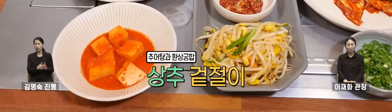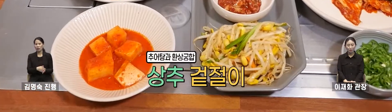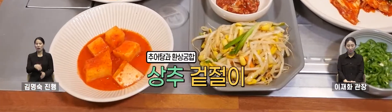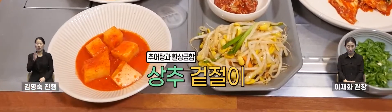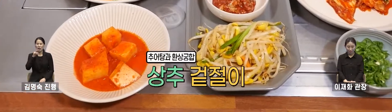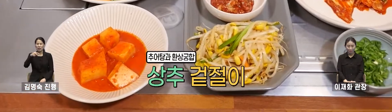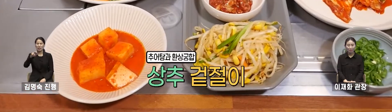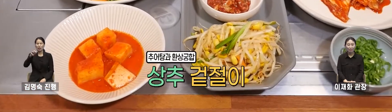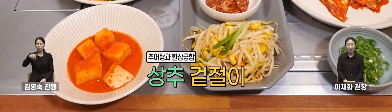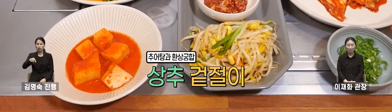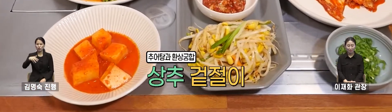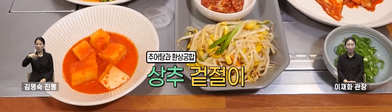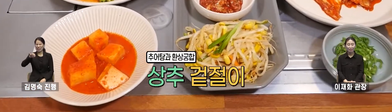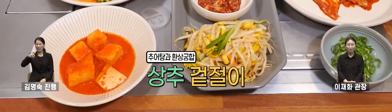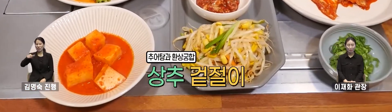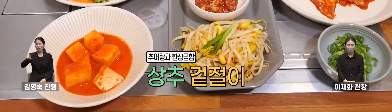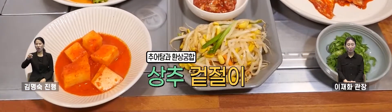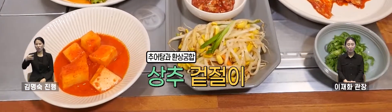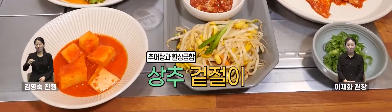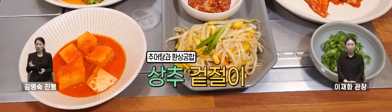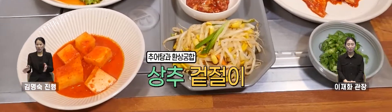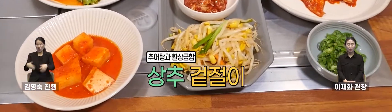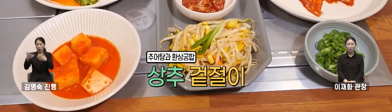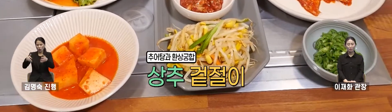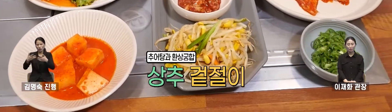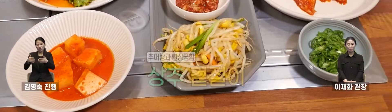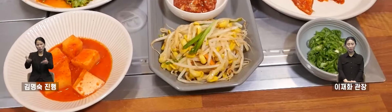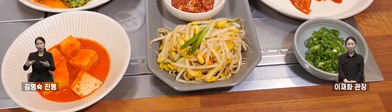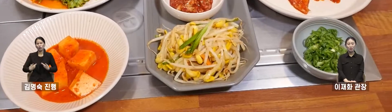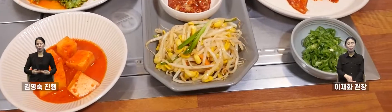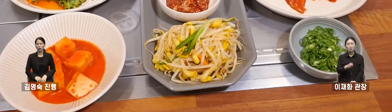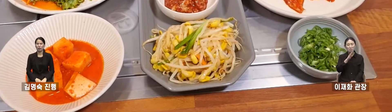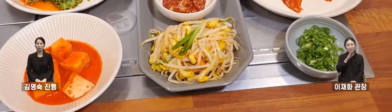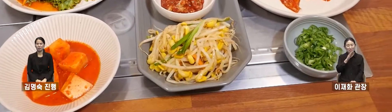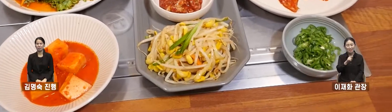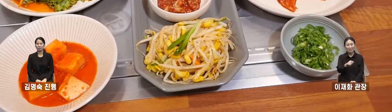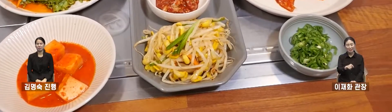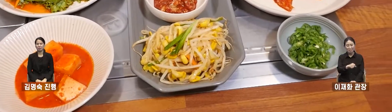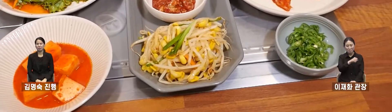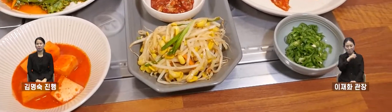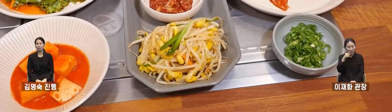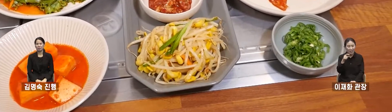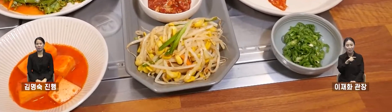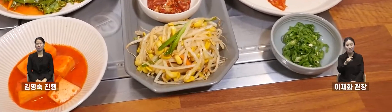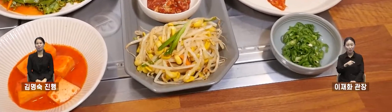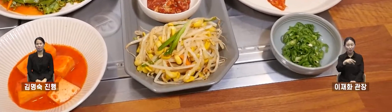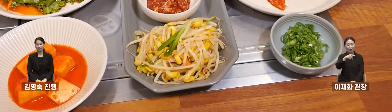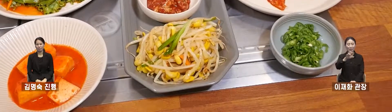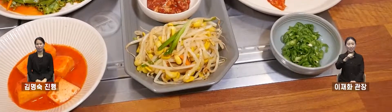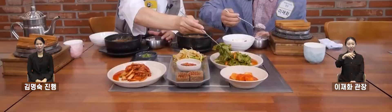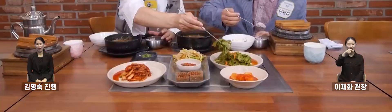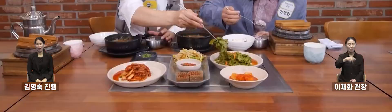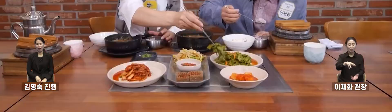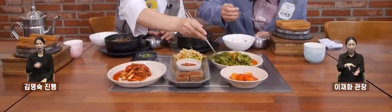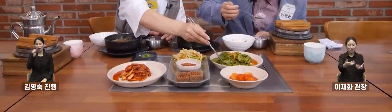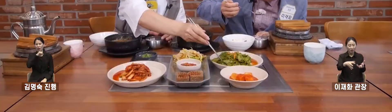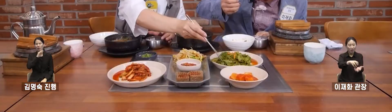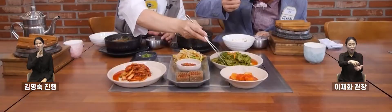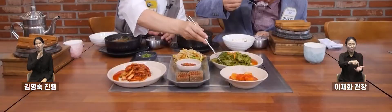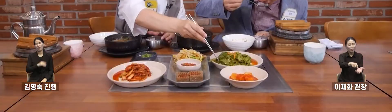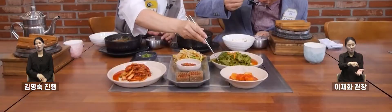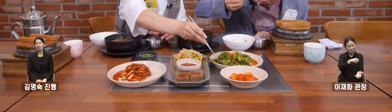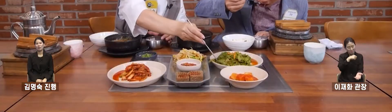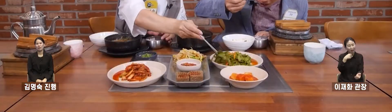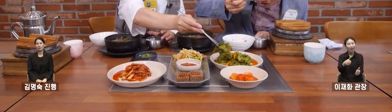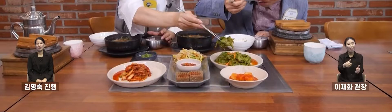상추 겉절이, 상추하고 치커리 이렇게 겉절이도 주세요. 맞아요. 이 집의 명품인 상추 겉절이라고 합니다. 그러니까요.